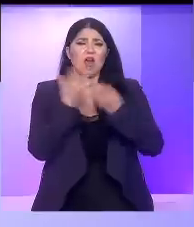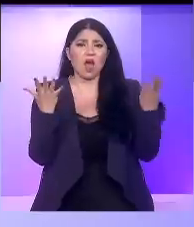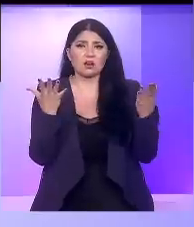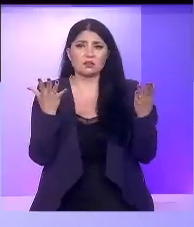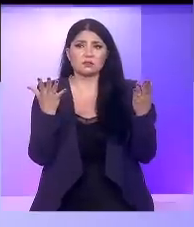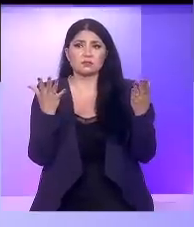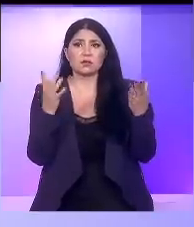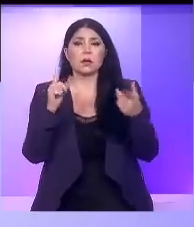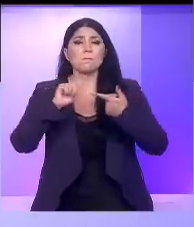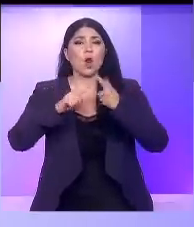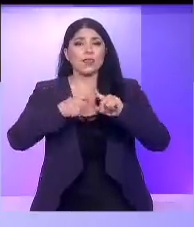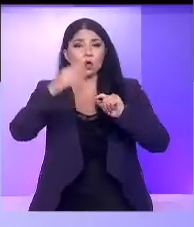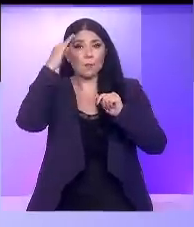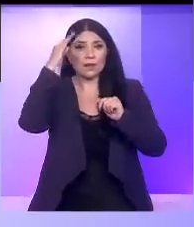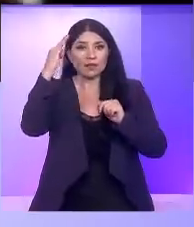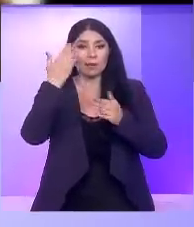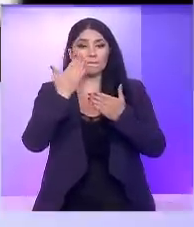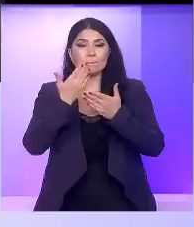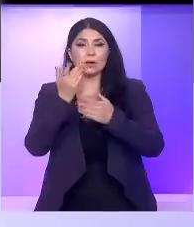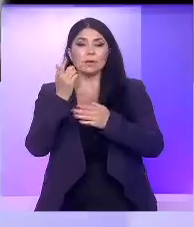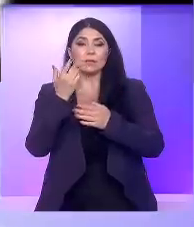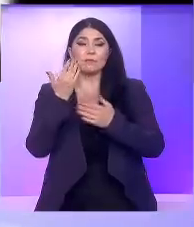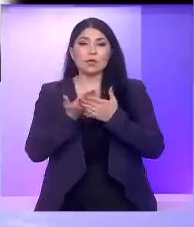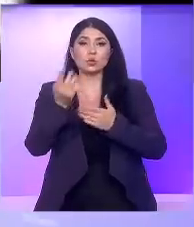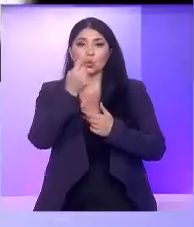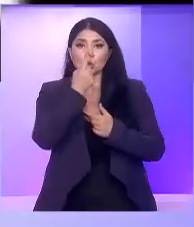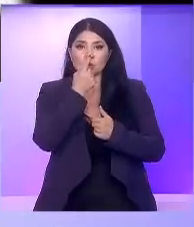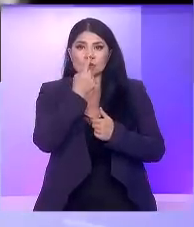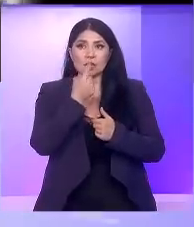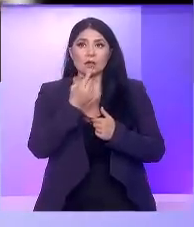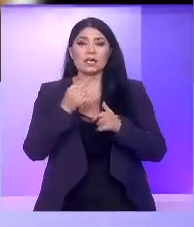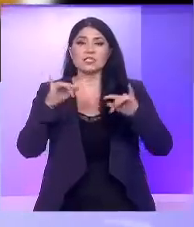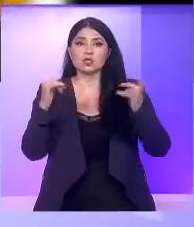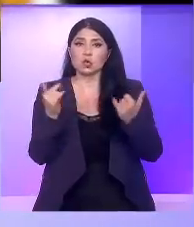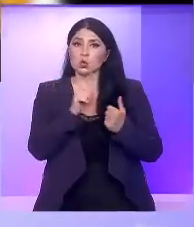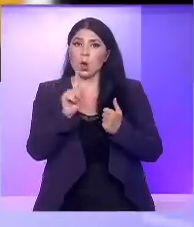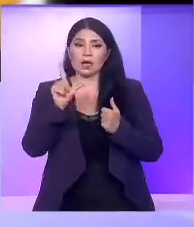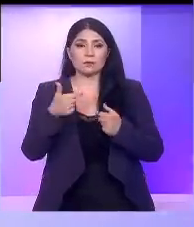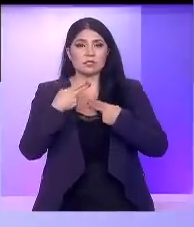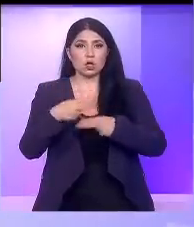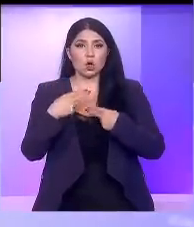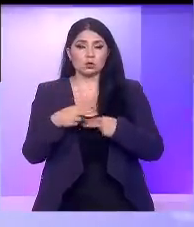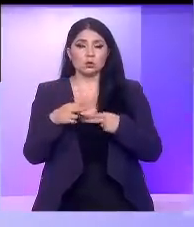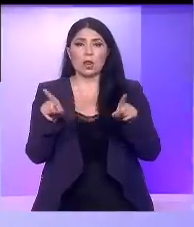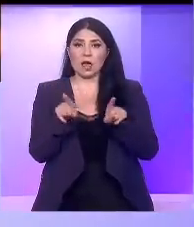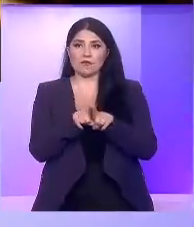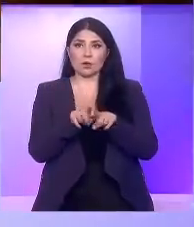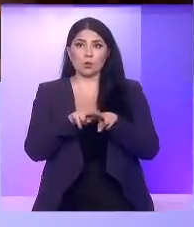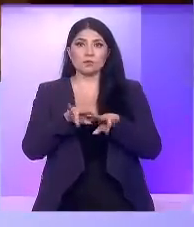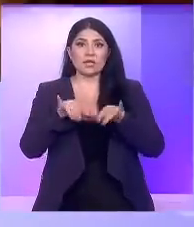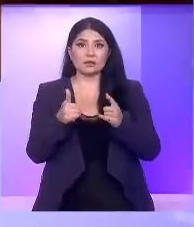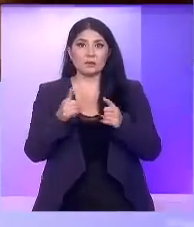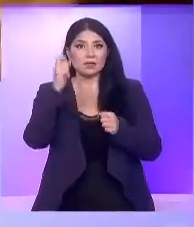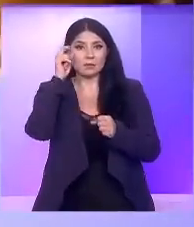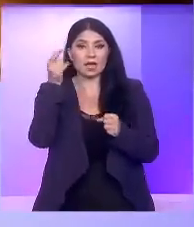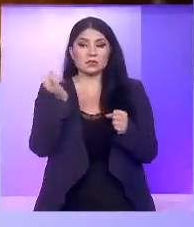dacă vreți, politico-militar Moscovei, în sensul că lucrurile n-ar trebui să continue în acest sens, așa cum a fost în